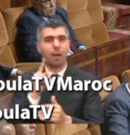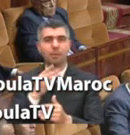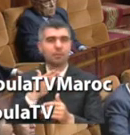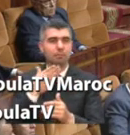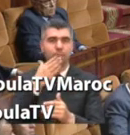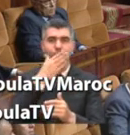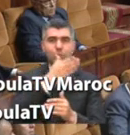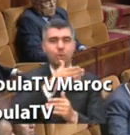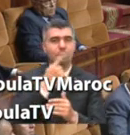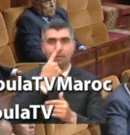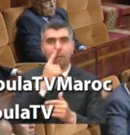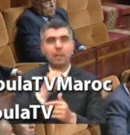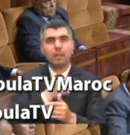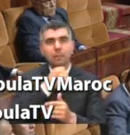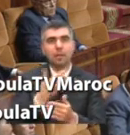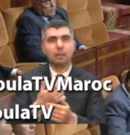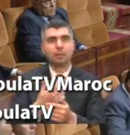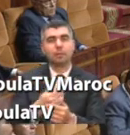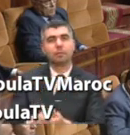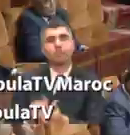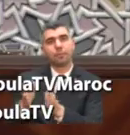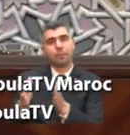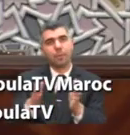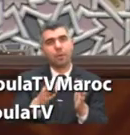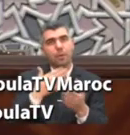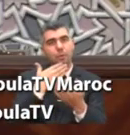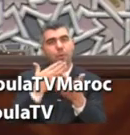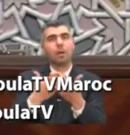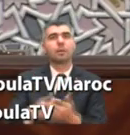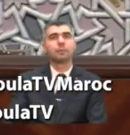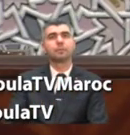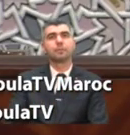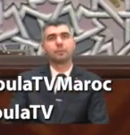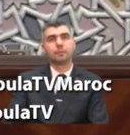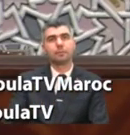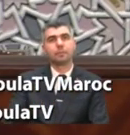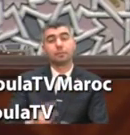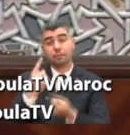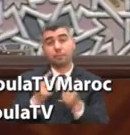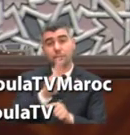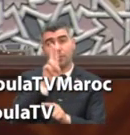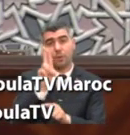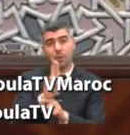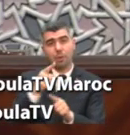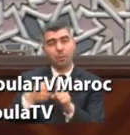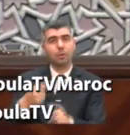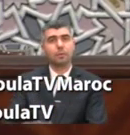هاد الدور هاد. وكذلك شكرا السيد النائب المحترم، انتهى الوقت. هل من تعقيب اضافي؟